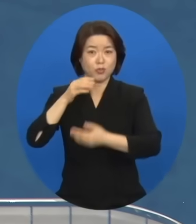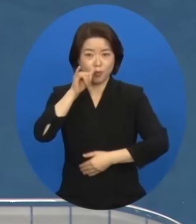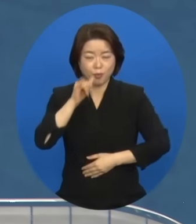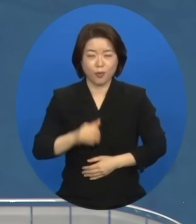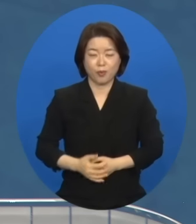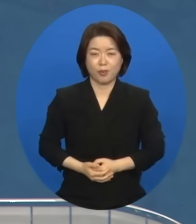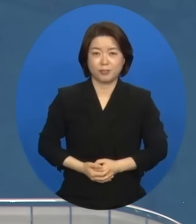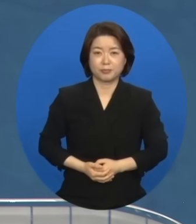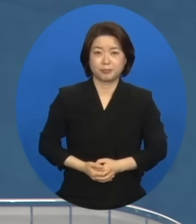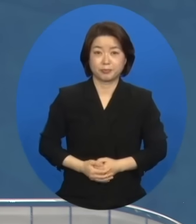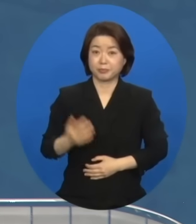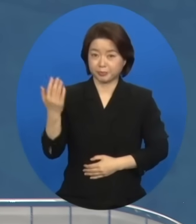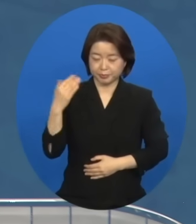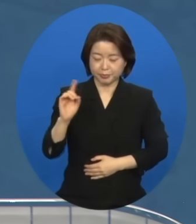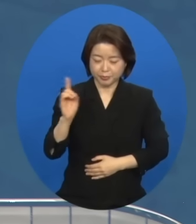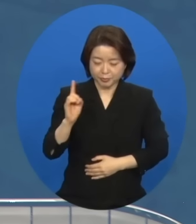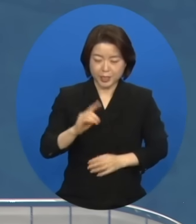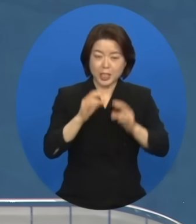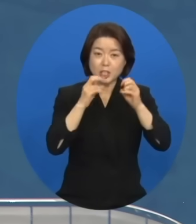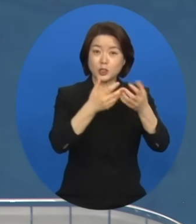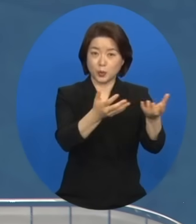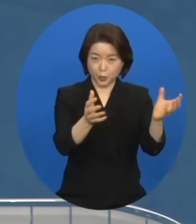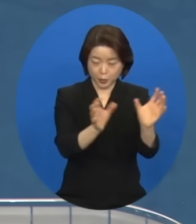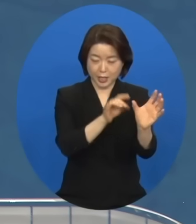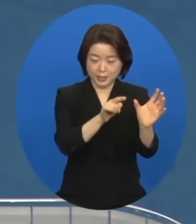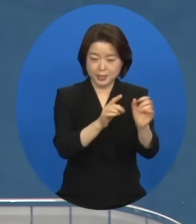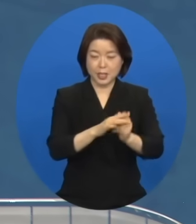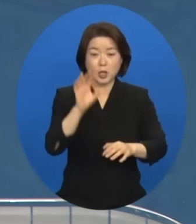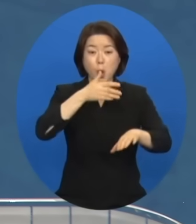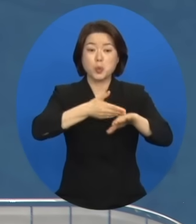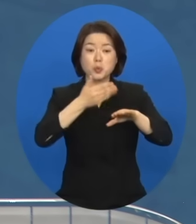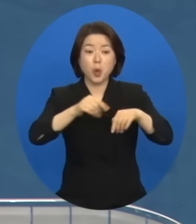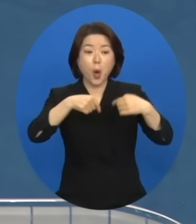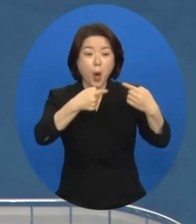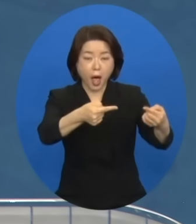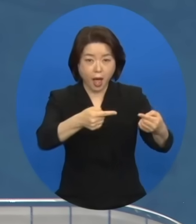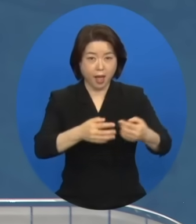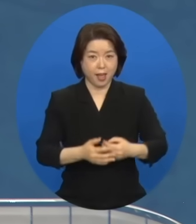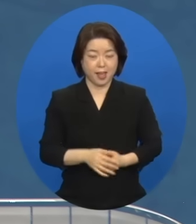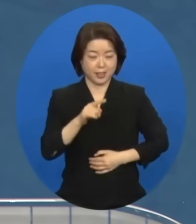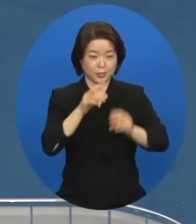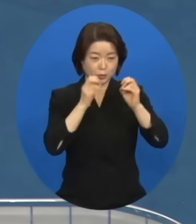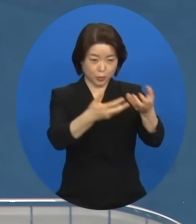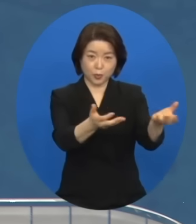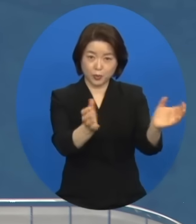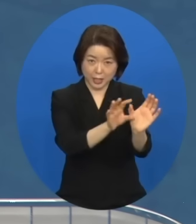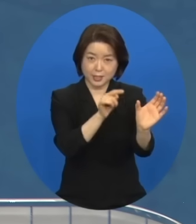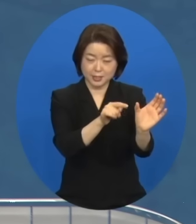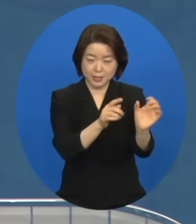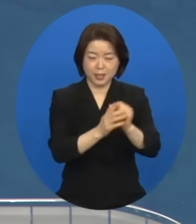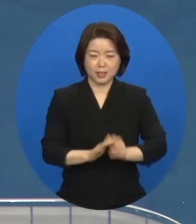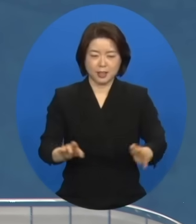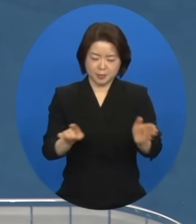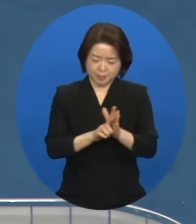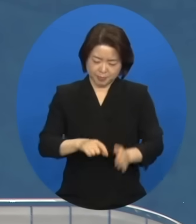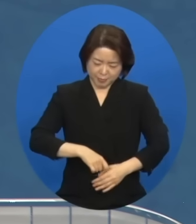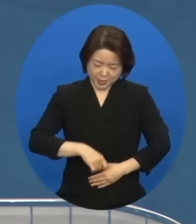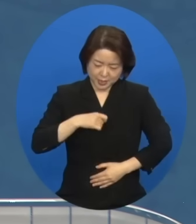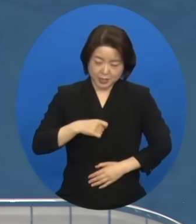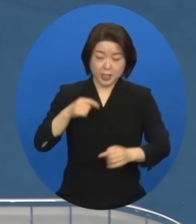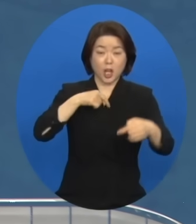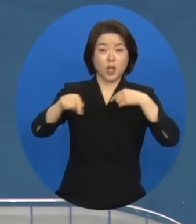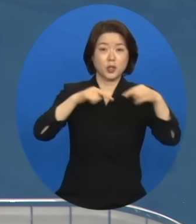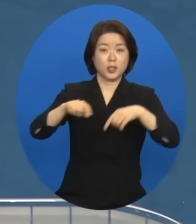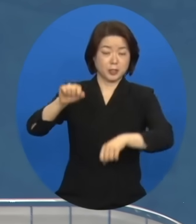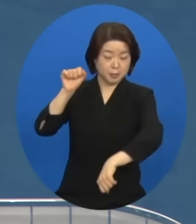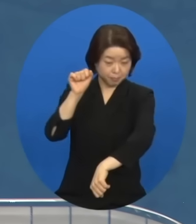어느 선교단체에 수련회를 갔더니 그 선교단체에서 아주 신실하게 리더의